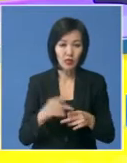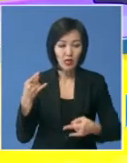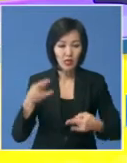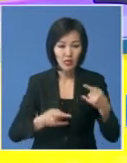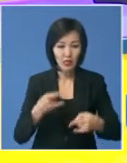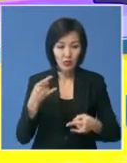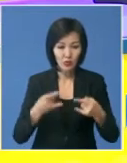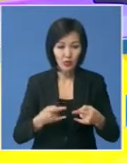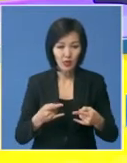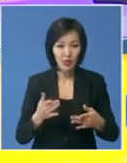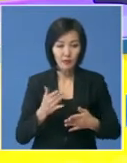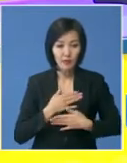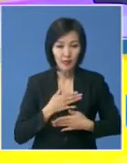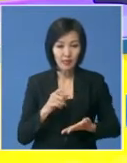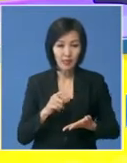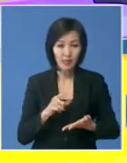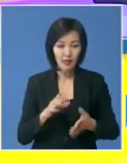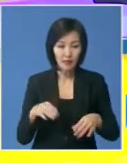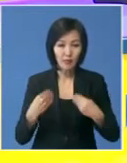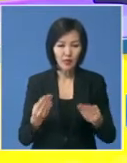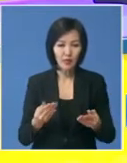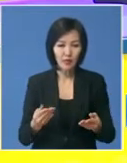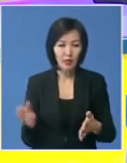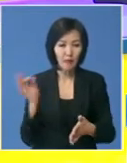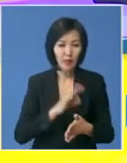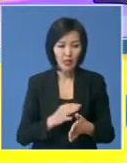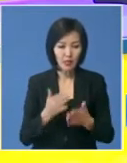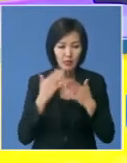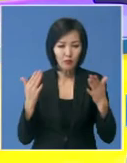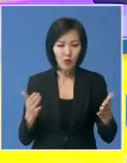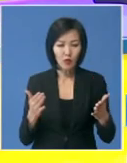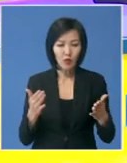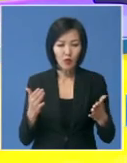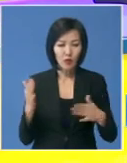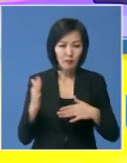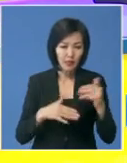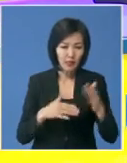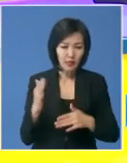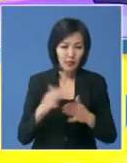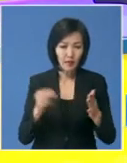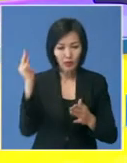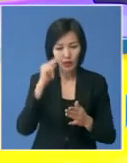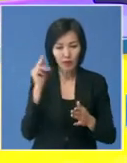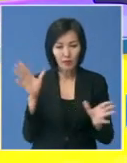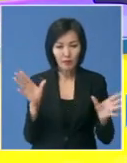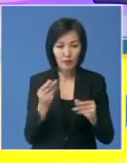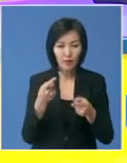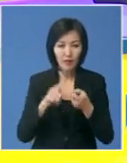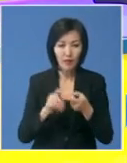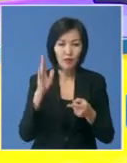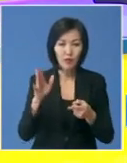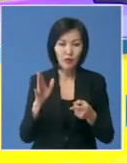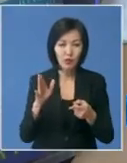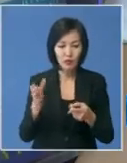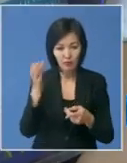телестудия бізге берер мол, өйткені практика, теория мен тәжірибені ұштастырып, болашақта білікті